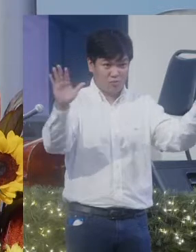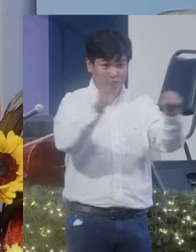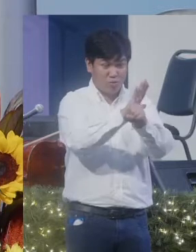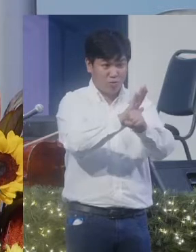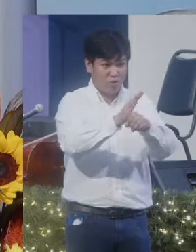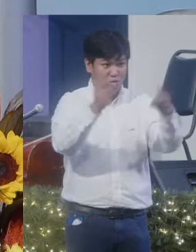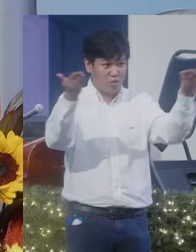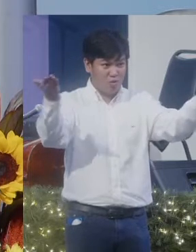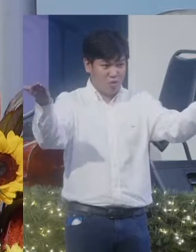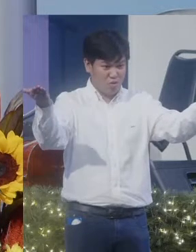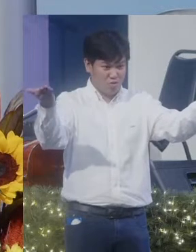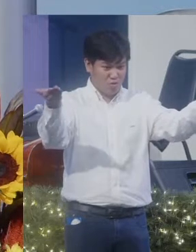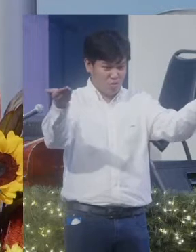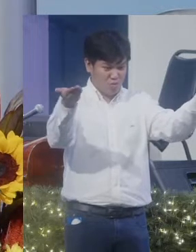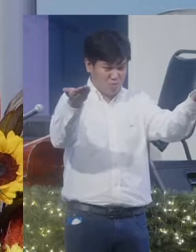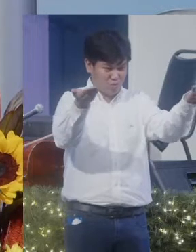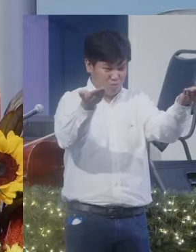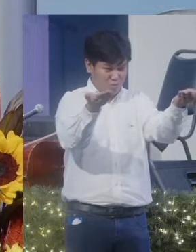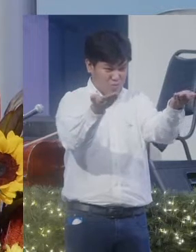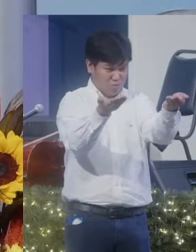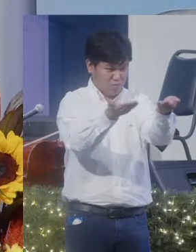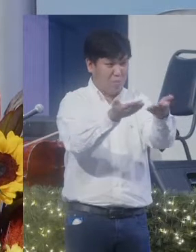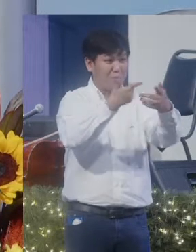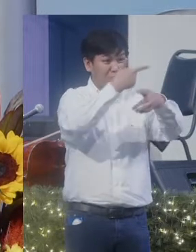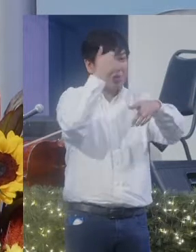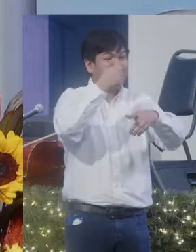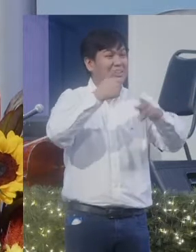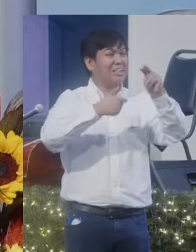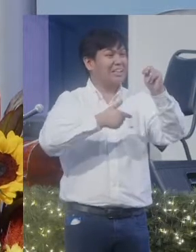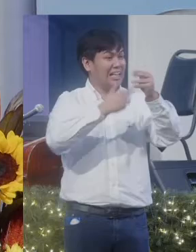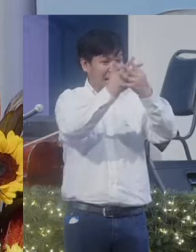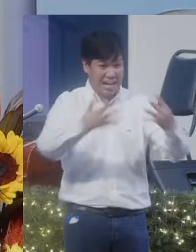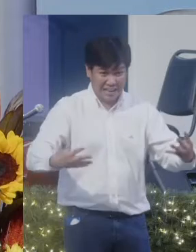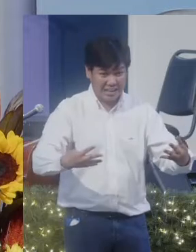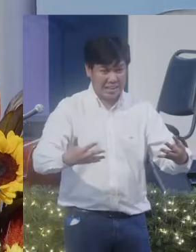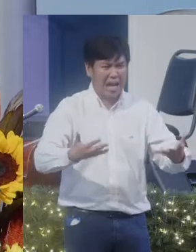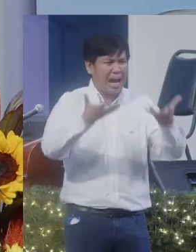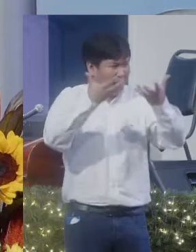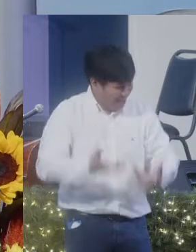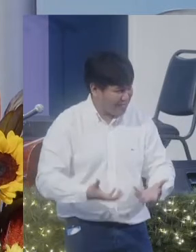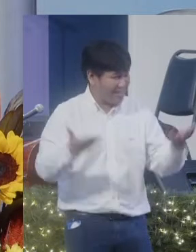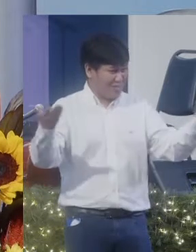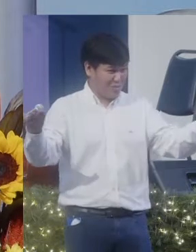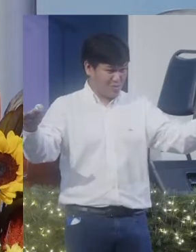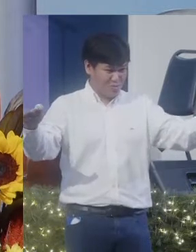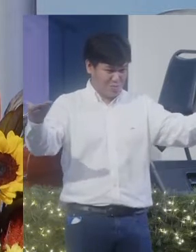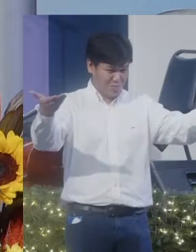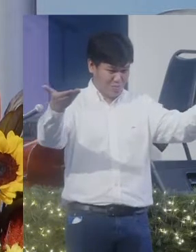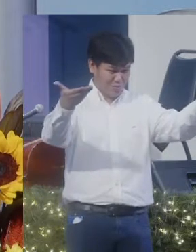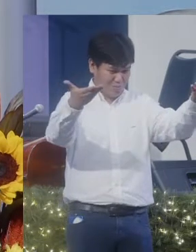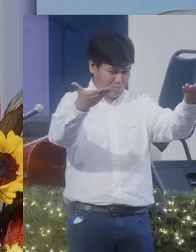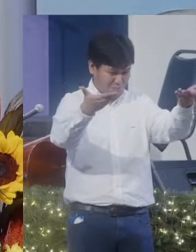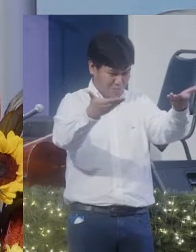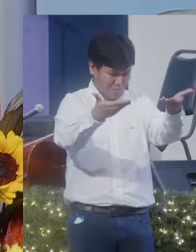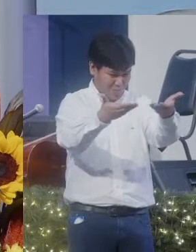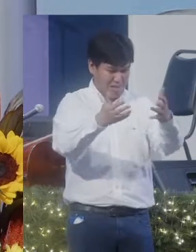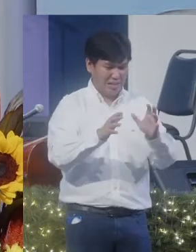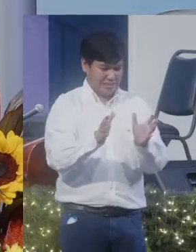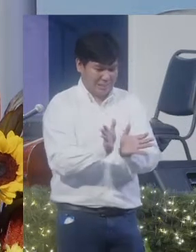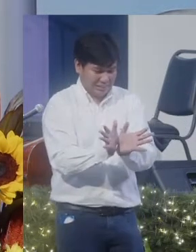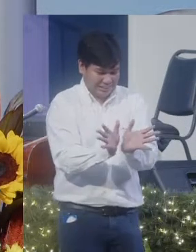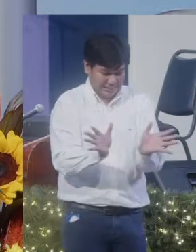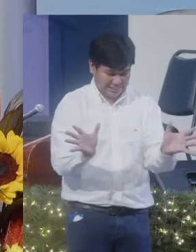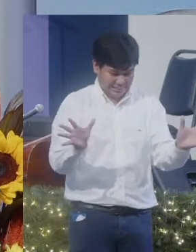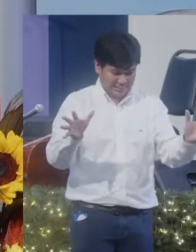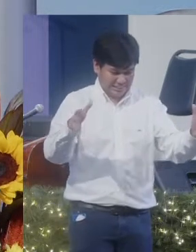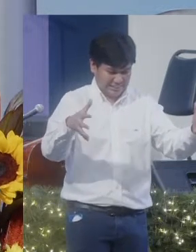lambat, magsasalubong yung 2 bangka at isasarado nila, i-enclose nila yung scene. Ganun